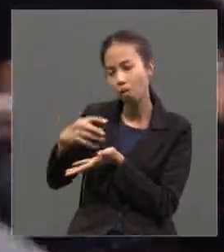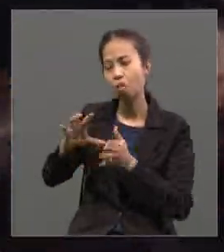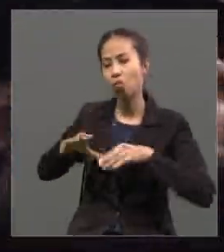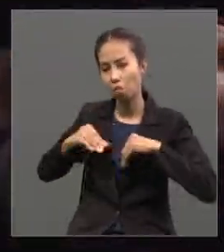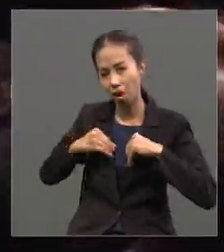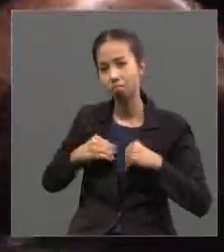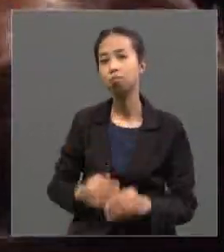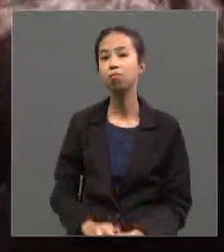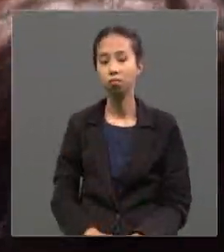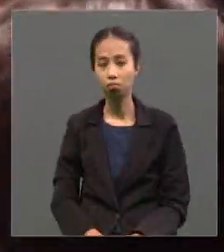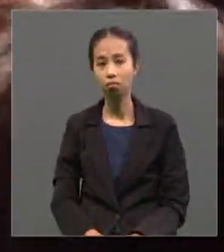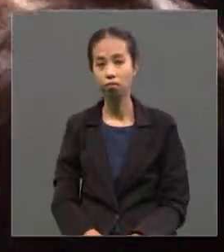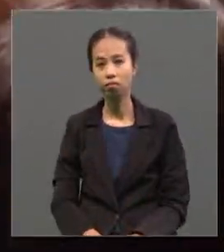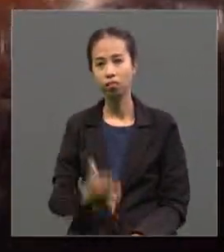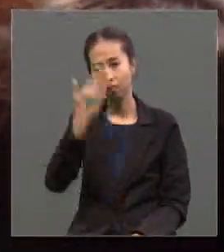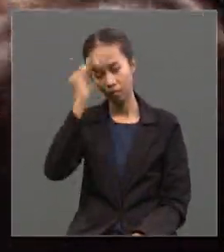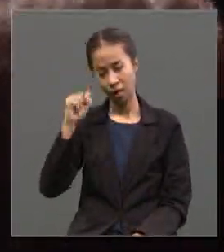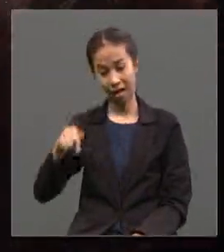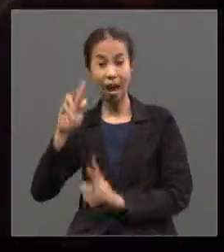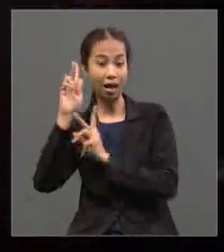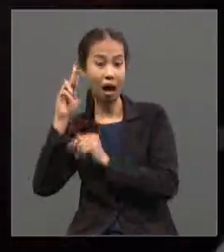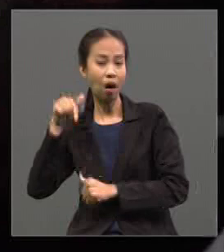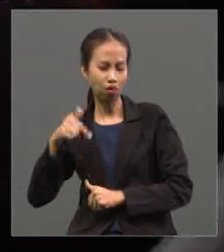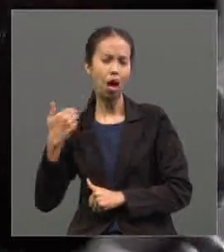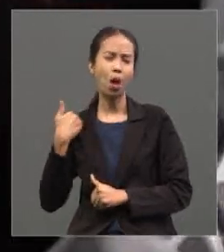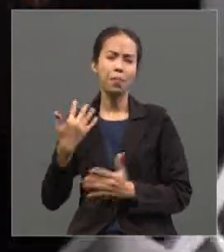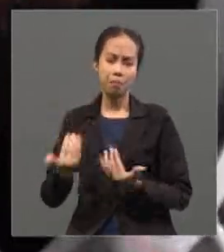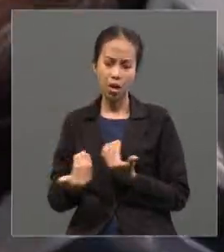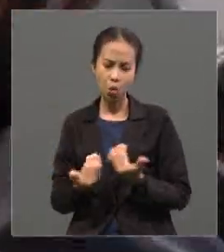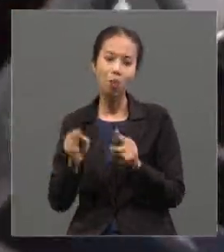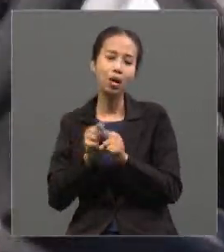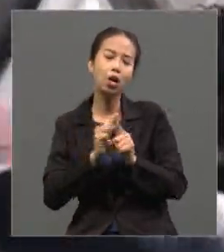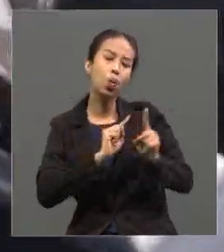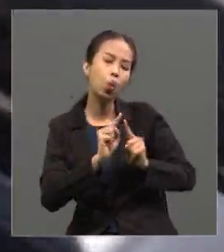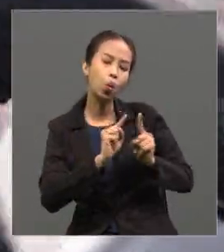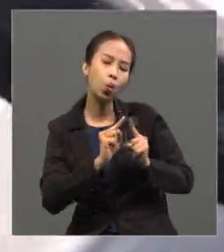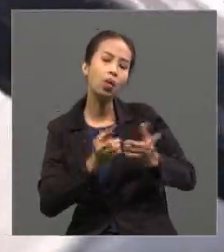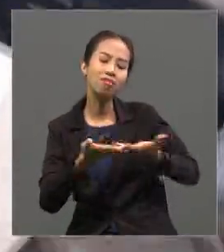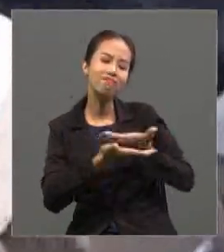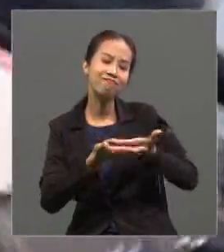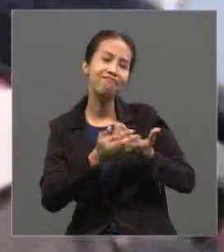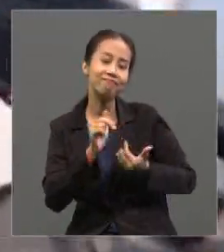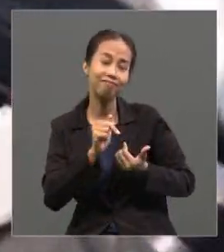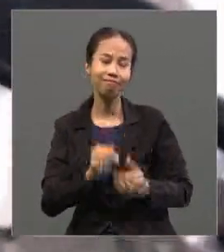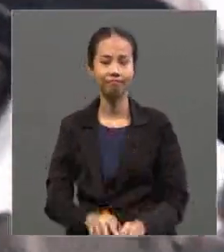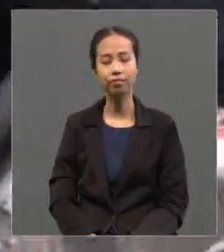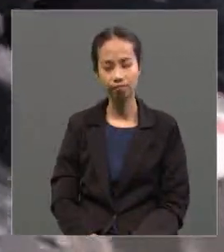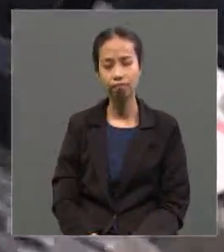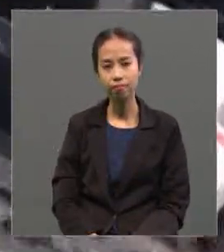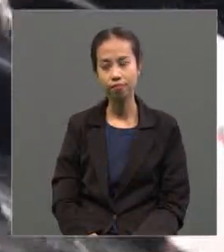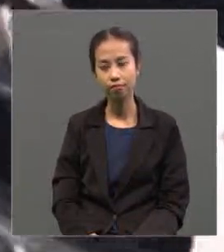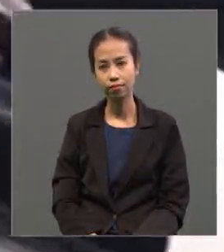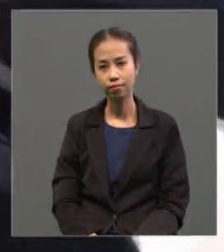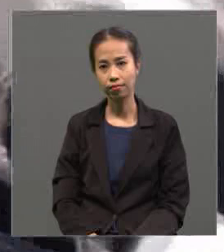คือตัวเขาน้องออยเนี่ยเขาก็เป็นแม่เหมือนกันเป็นแม่คนเหมือนกันแล้วก็มีลูกเหมือนกันจนนำมาสู่คลิปที่เห็นไปเมื่อสักครู่นี้นั่นแหละค ่ะ นะคะ